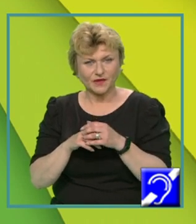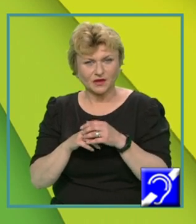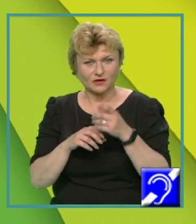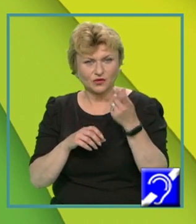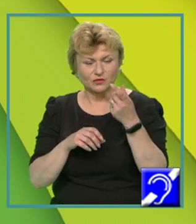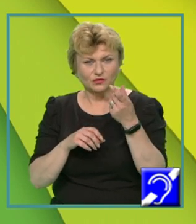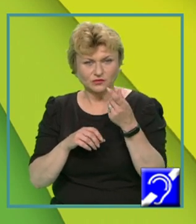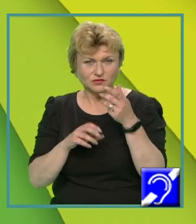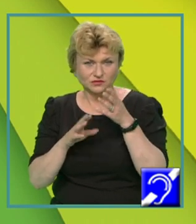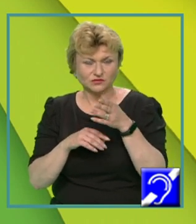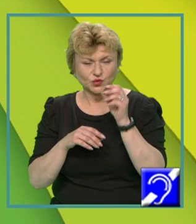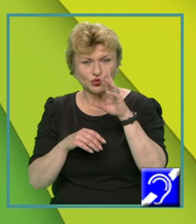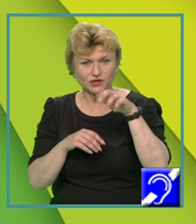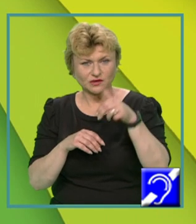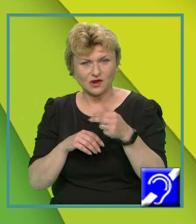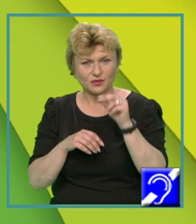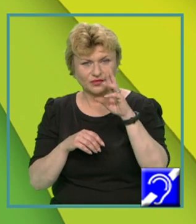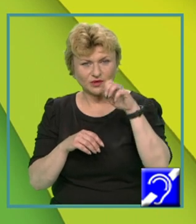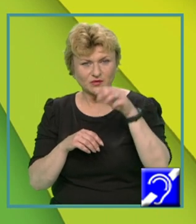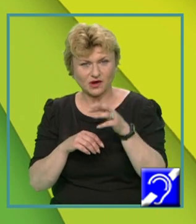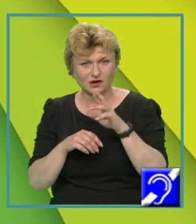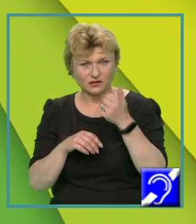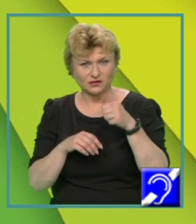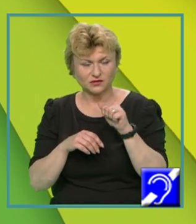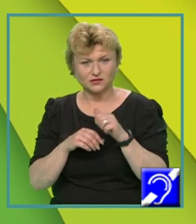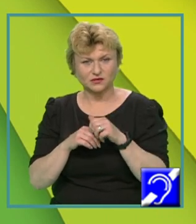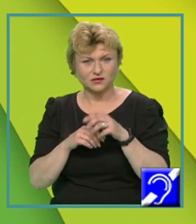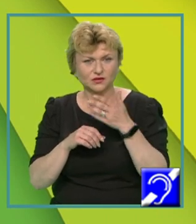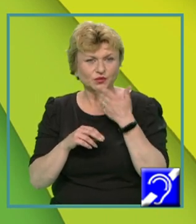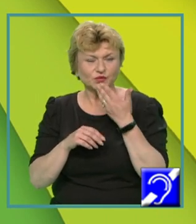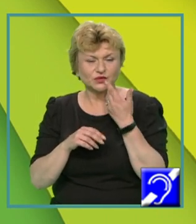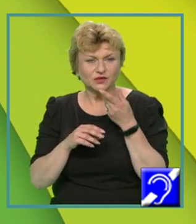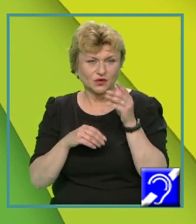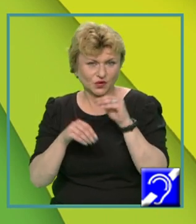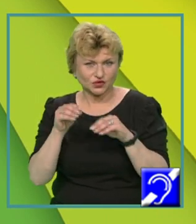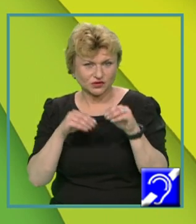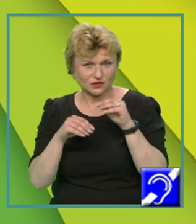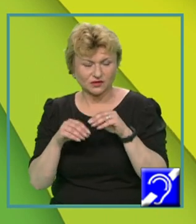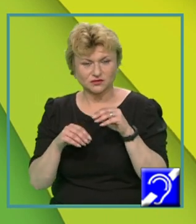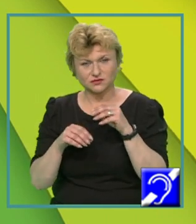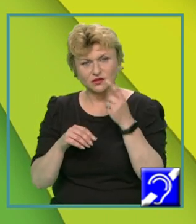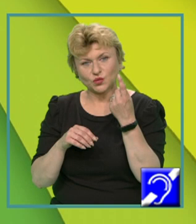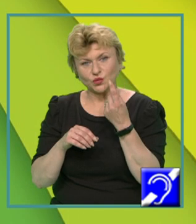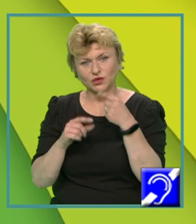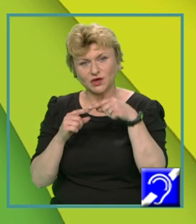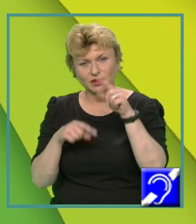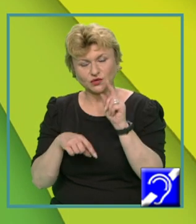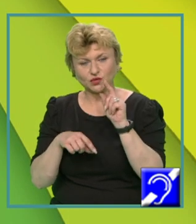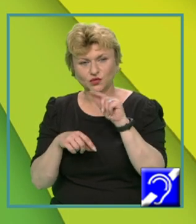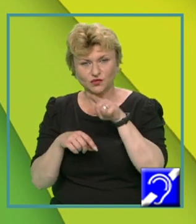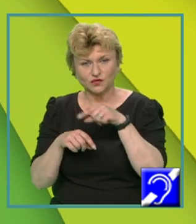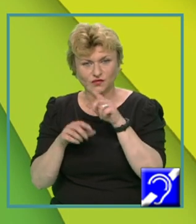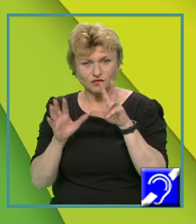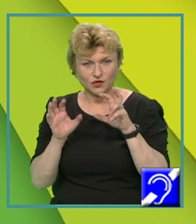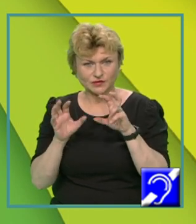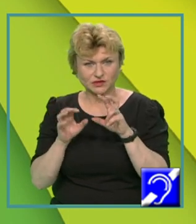urina finală care se elimină este o urină concentrată, o urină de 1,80 litri pe zi,